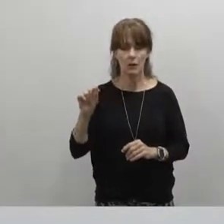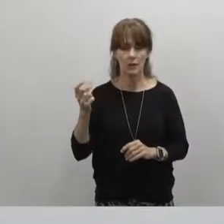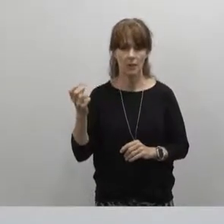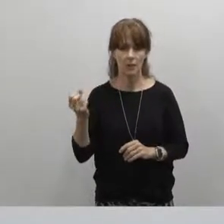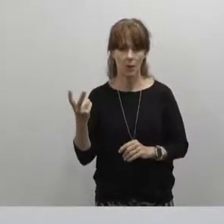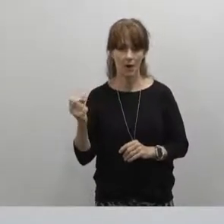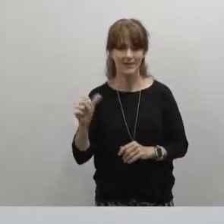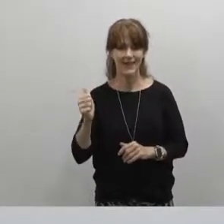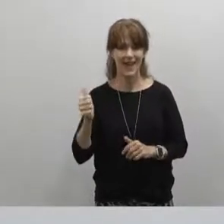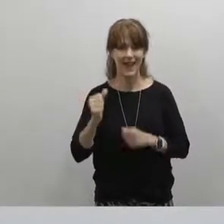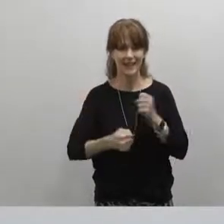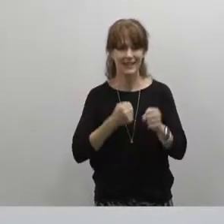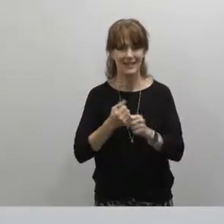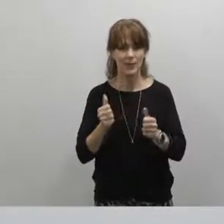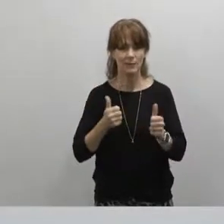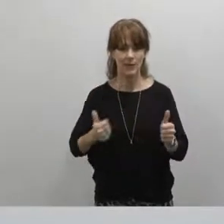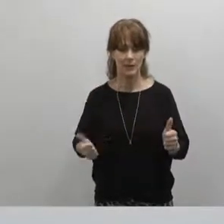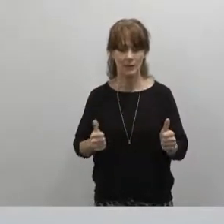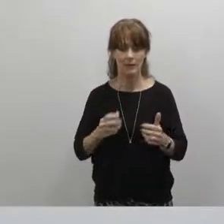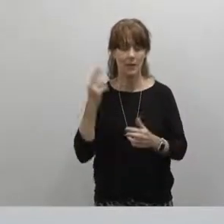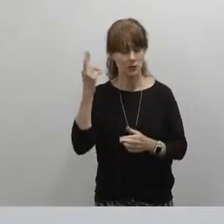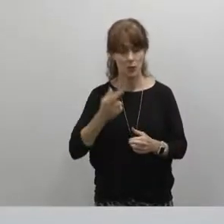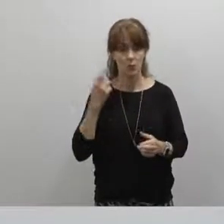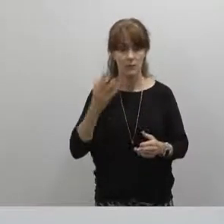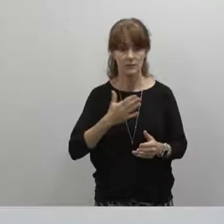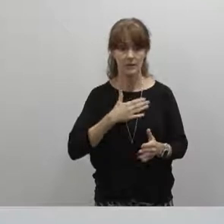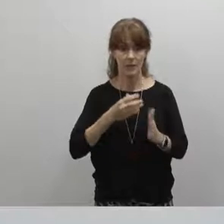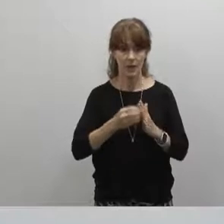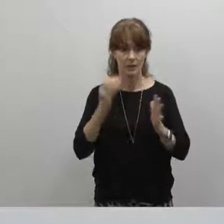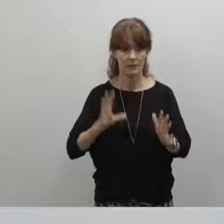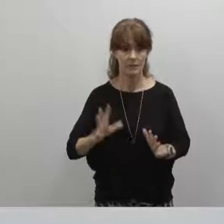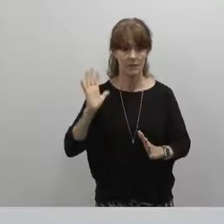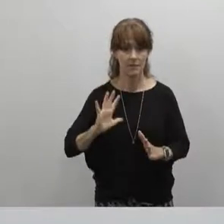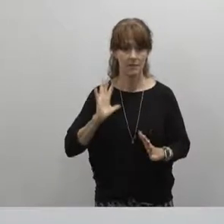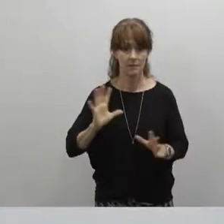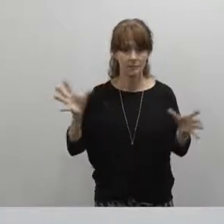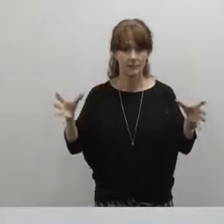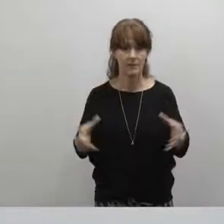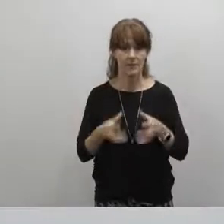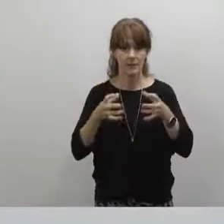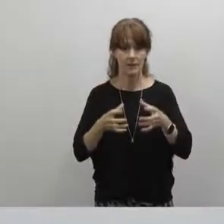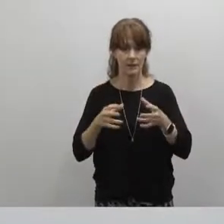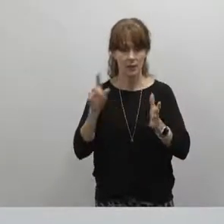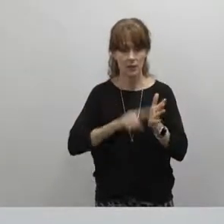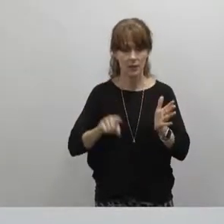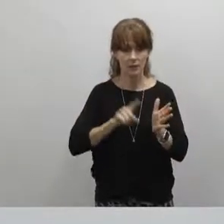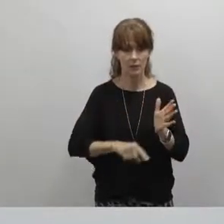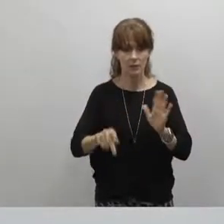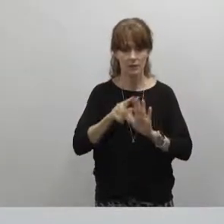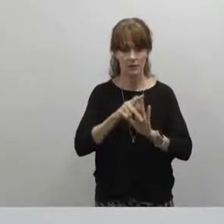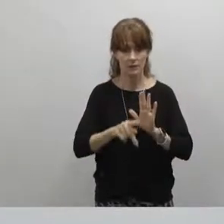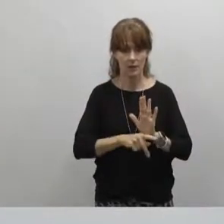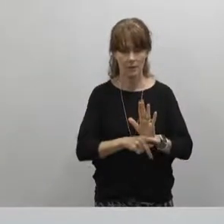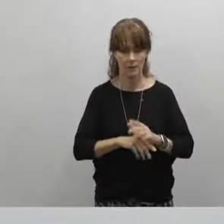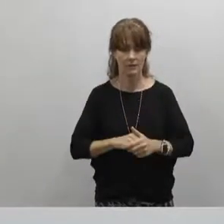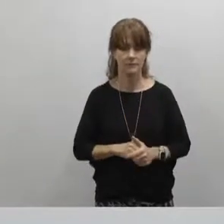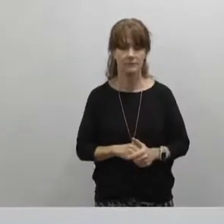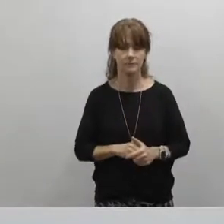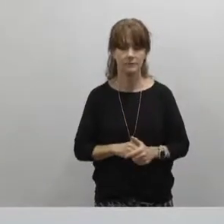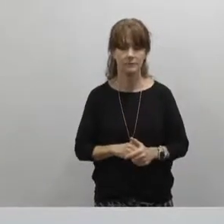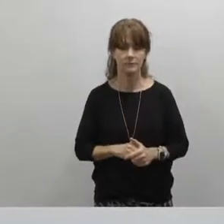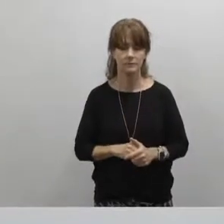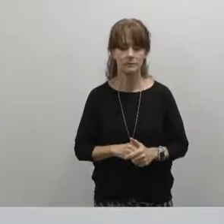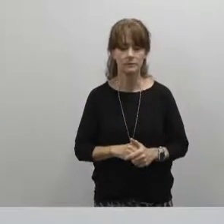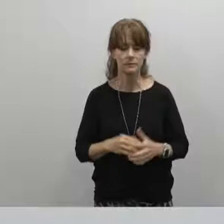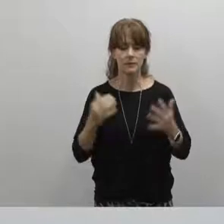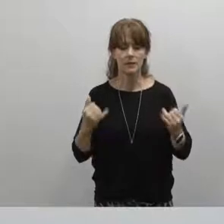ត្រូវតែធ្វើបានហ្នឹងគឺថាវាហួសពេលដែលយើងបានធ្វើរួចតាមមកហើយវាអស់ពេលកន្លងផុត10ឆ្នាំរួចម